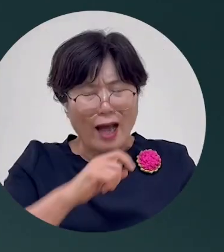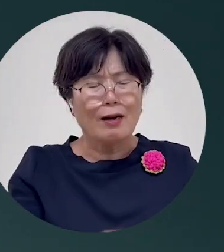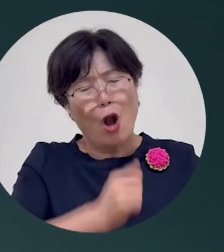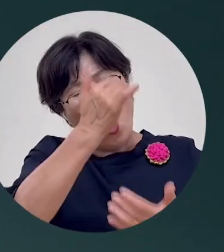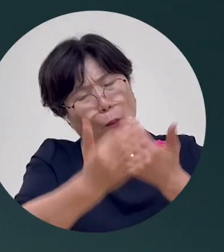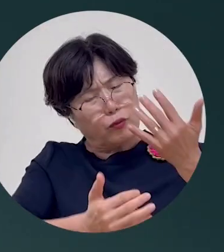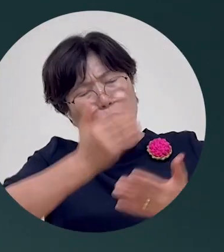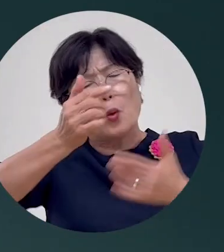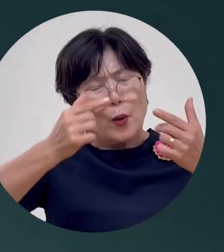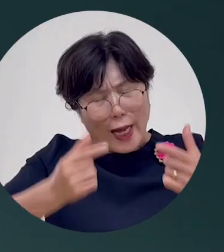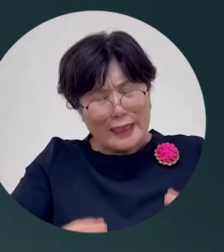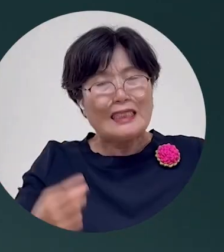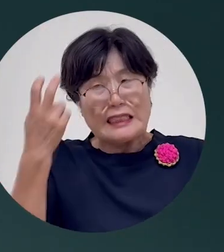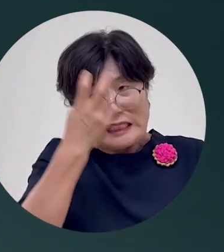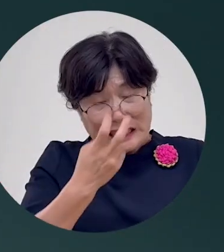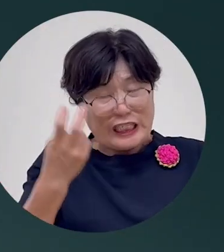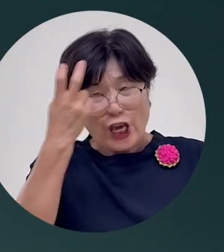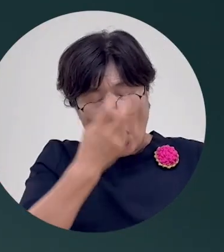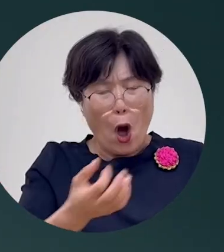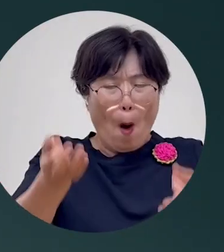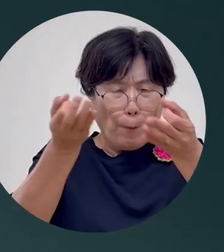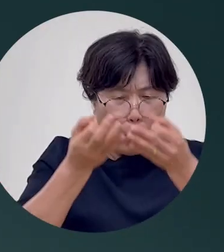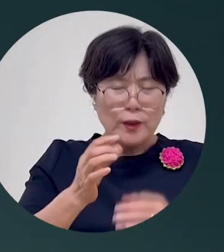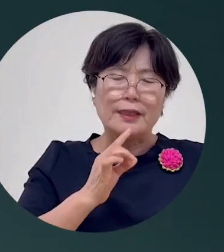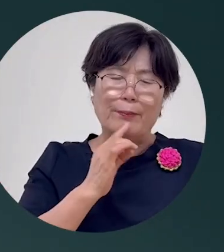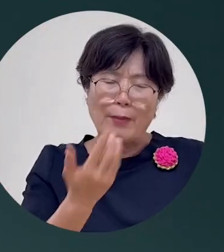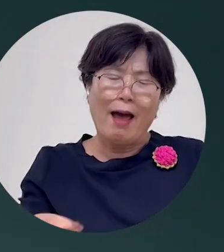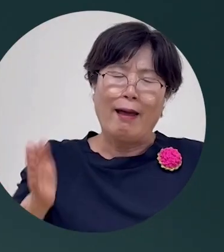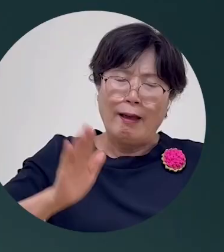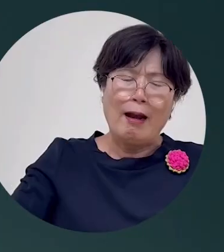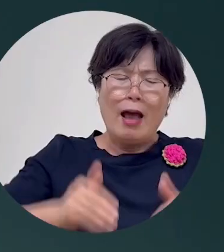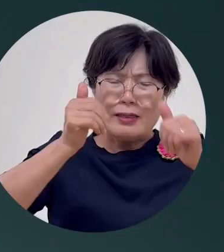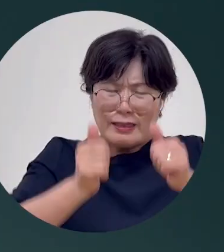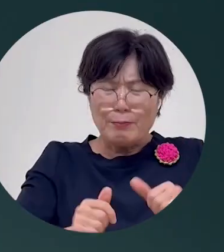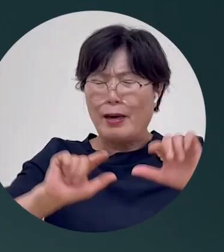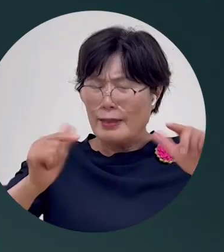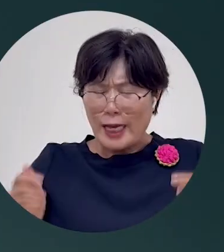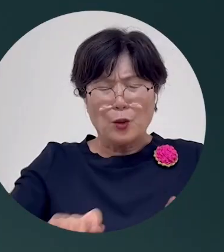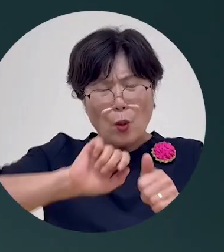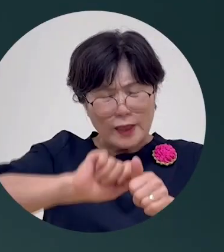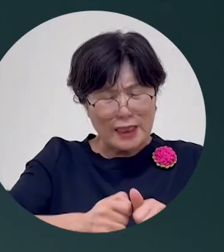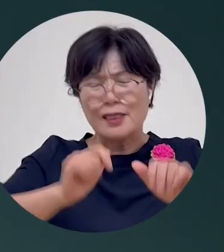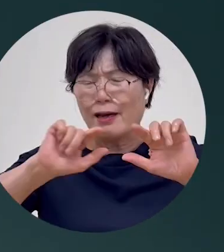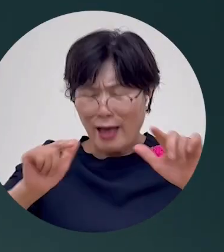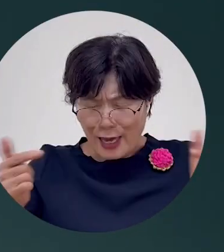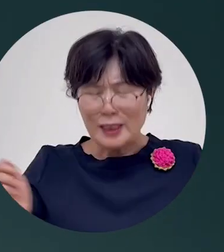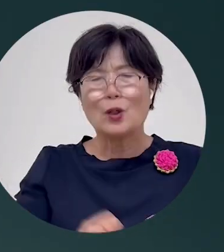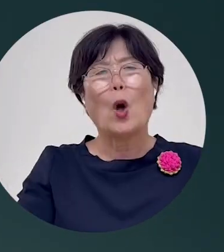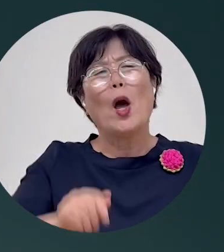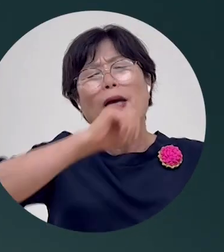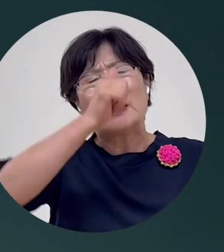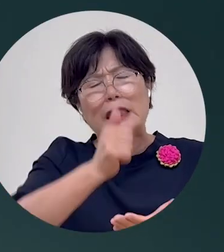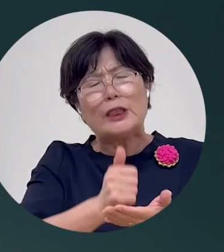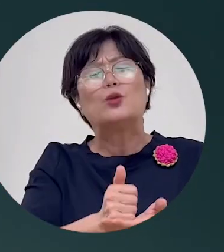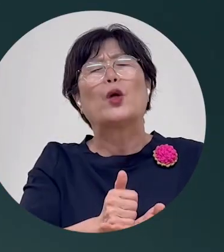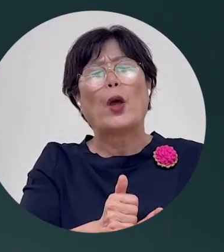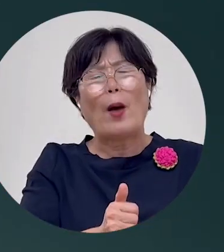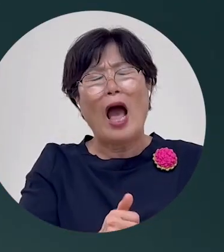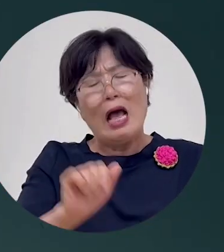불꽃같이 지켜보시지만 그것은 심판과 징계가 아니라 그 죄와